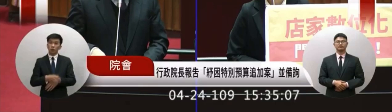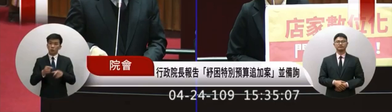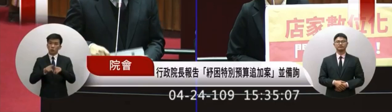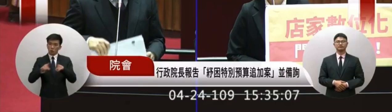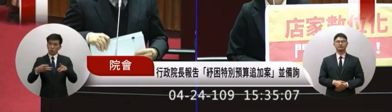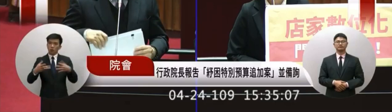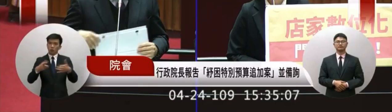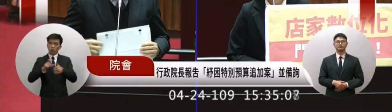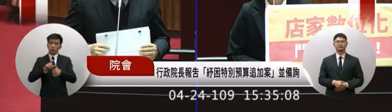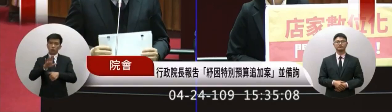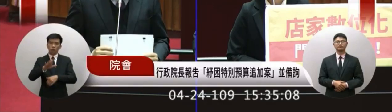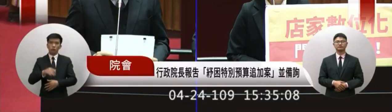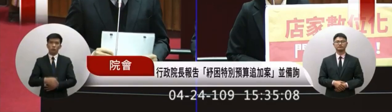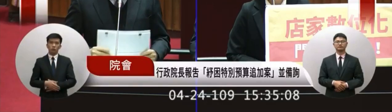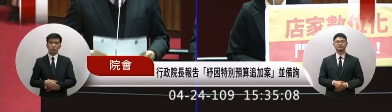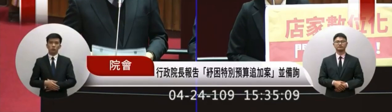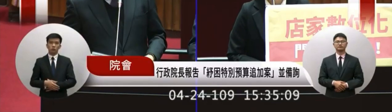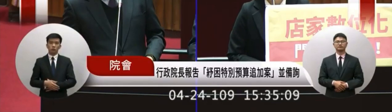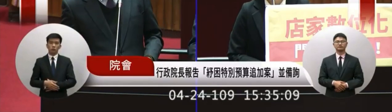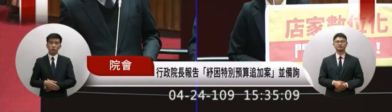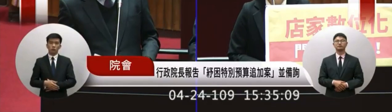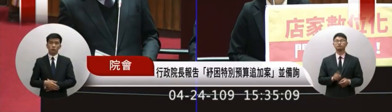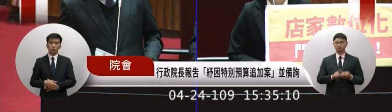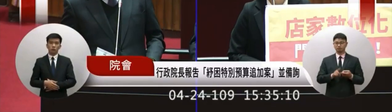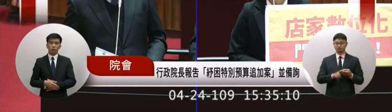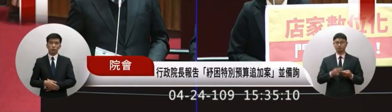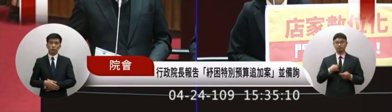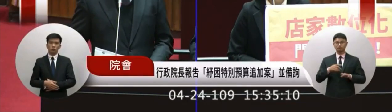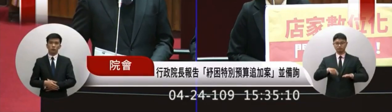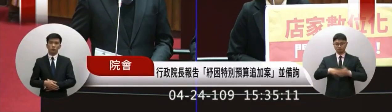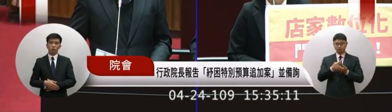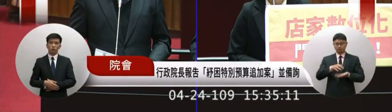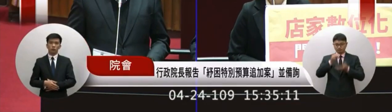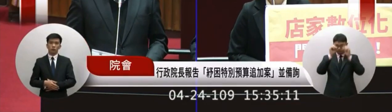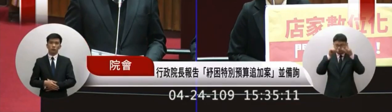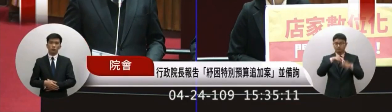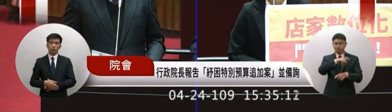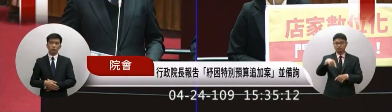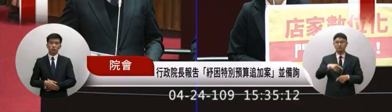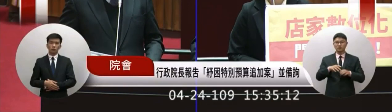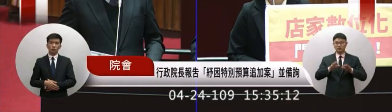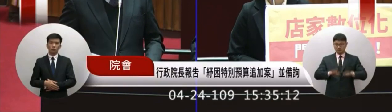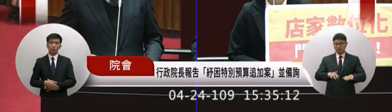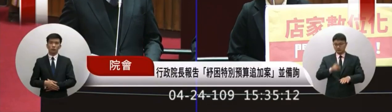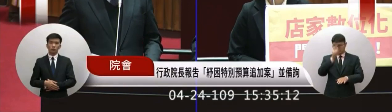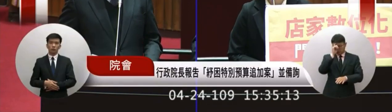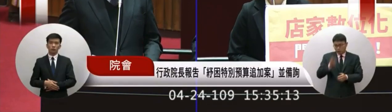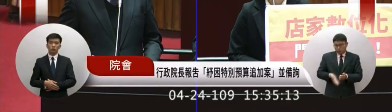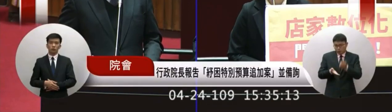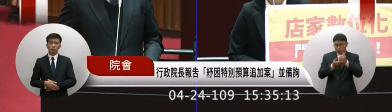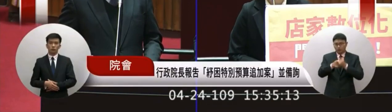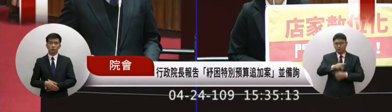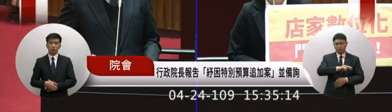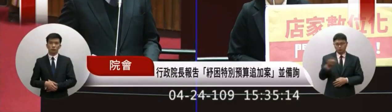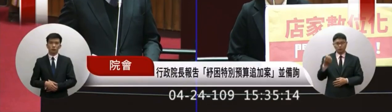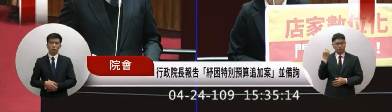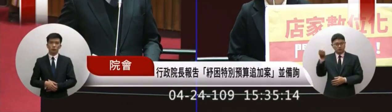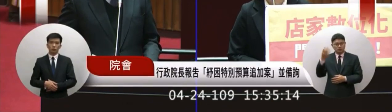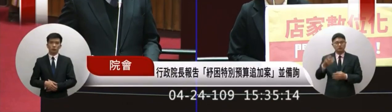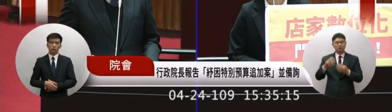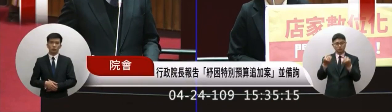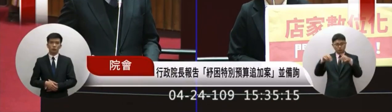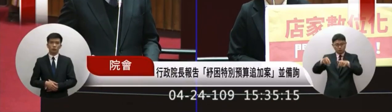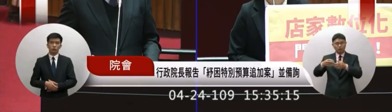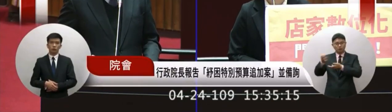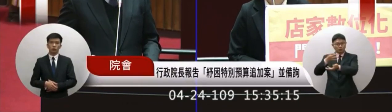公平性的问题。 对，所以我们只是要提醒的是说，虽然我们很希望在这个时间鼓励他数位化，但是这个样子措施恐怕还是